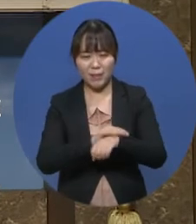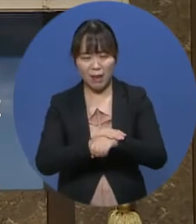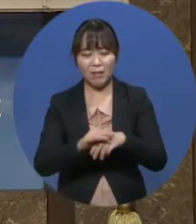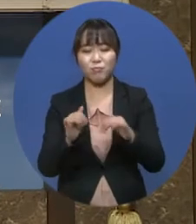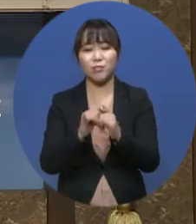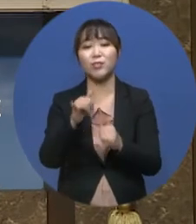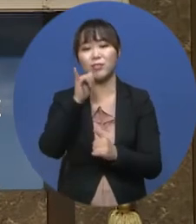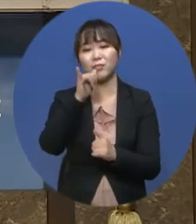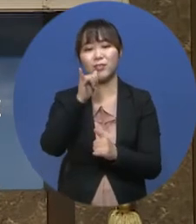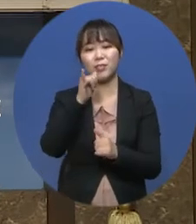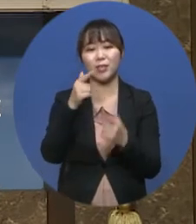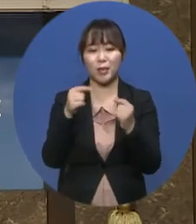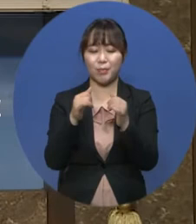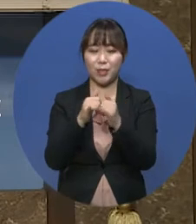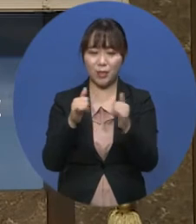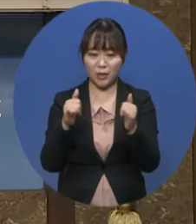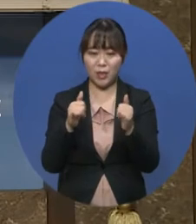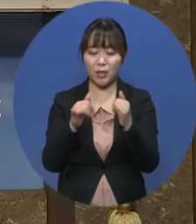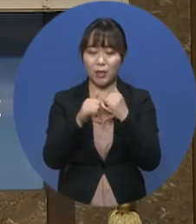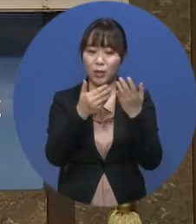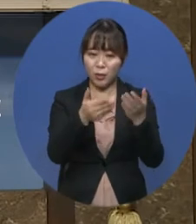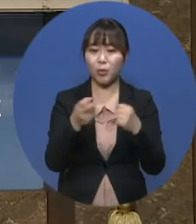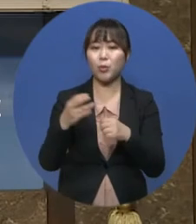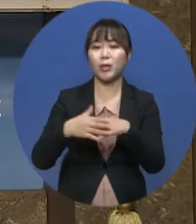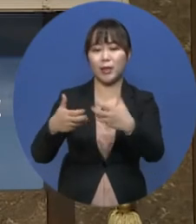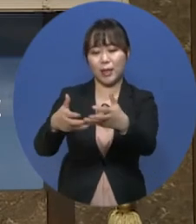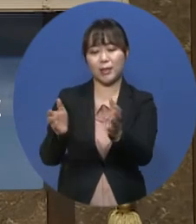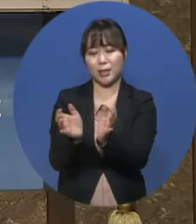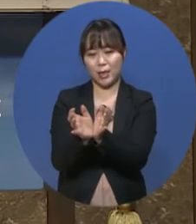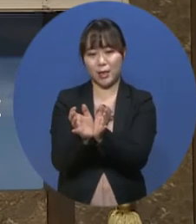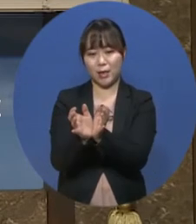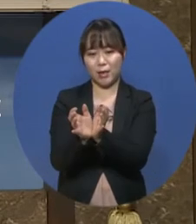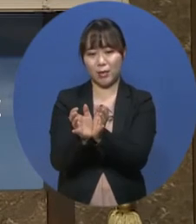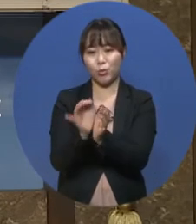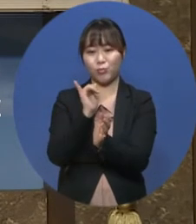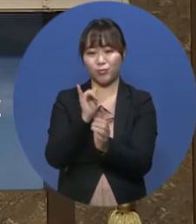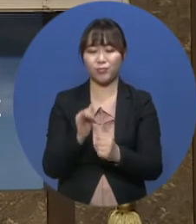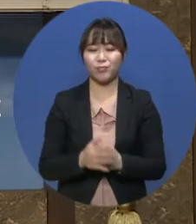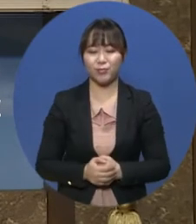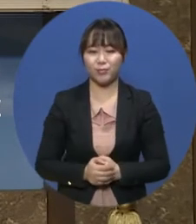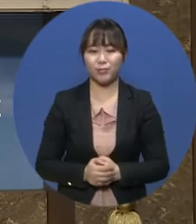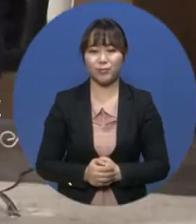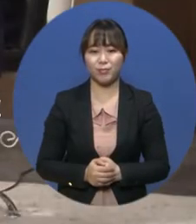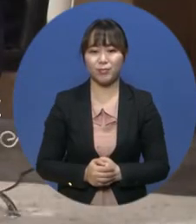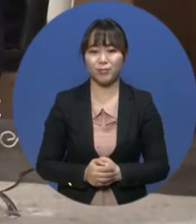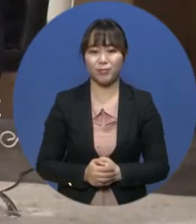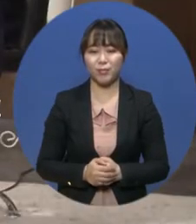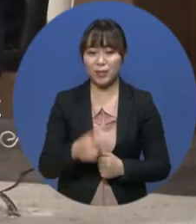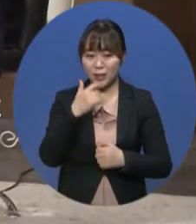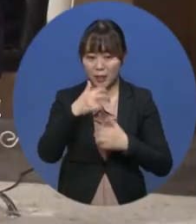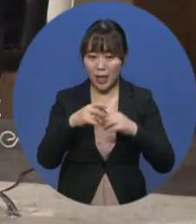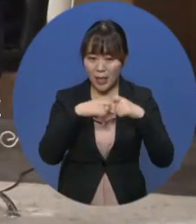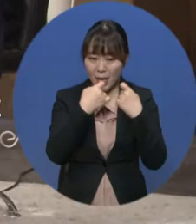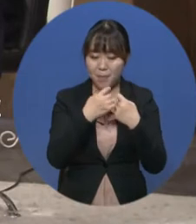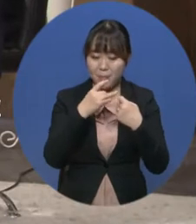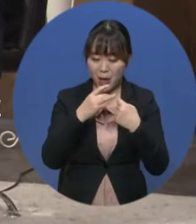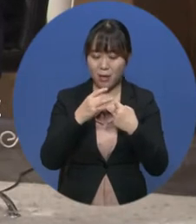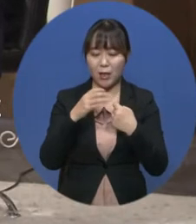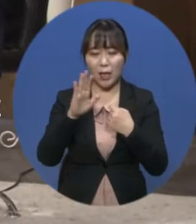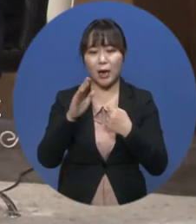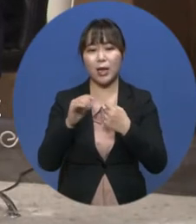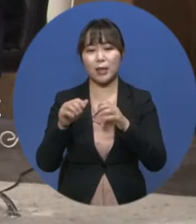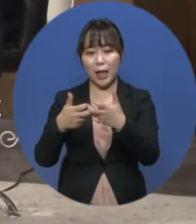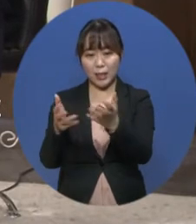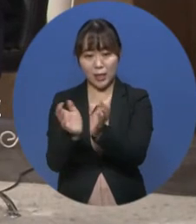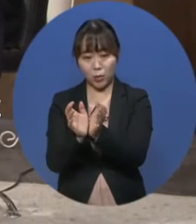계세요 아야 그래서 그런 분들도 해야되고 또 단체에도 합니다 어 단체 그 칡과 게임 뿐만 아니라 단체의 단시